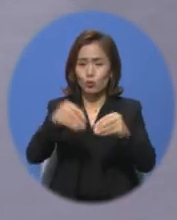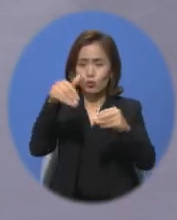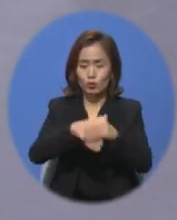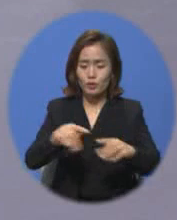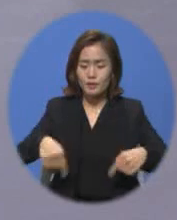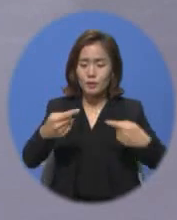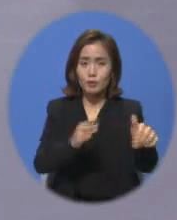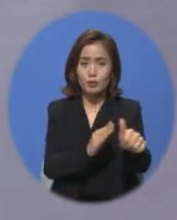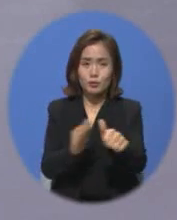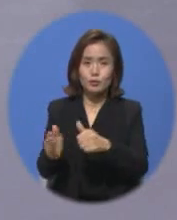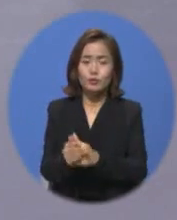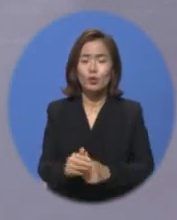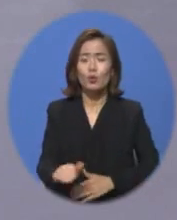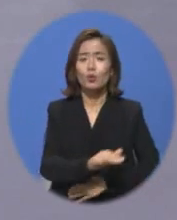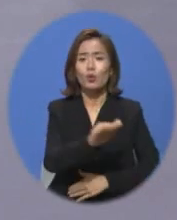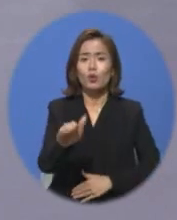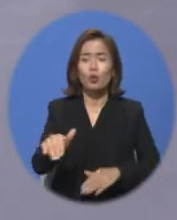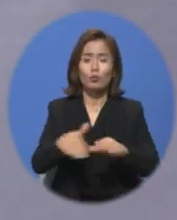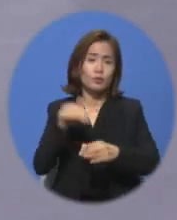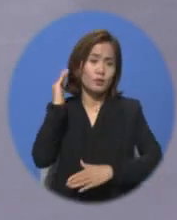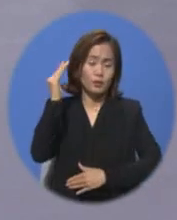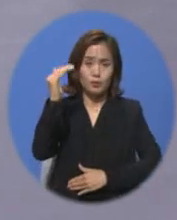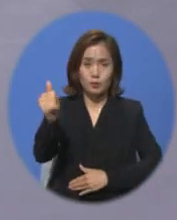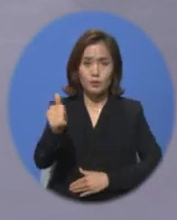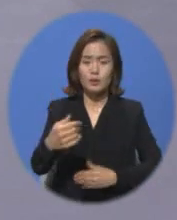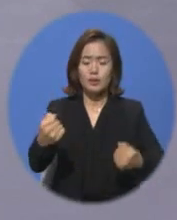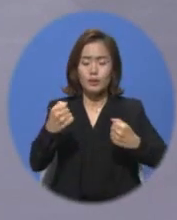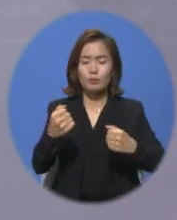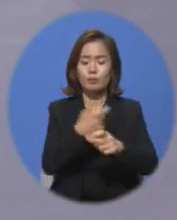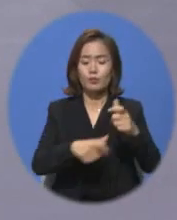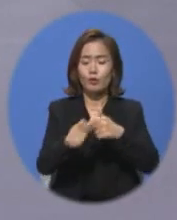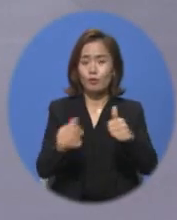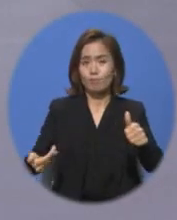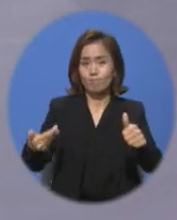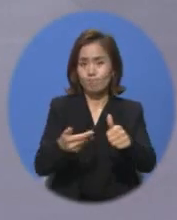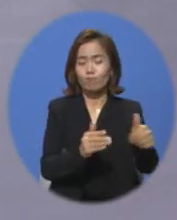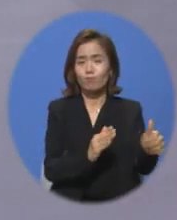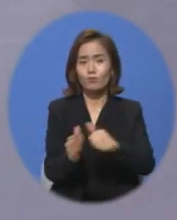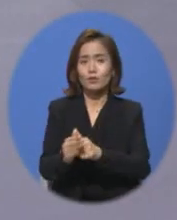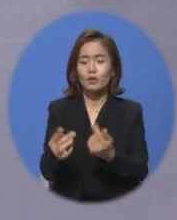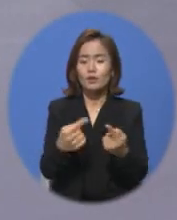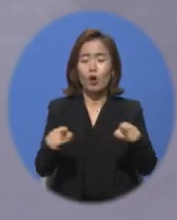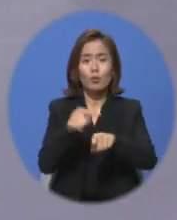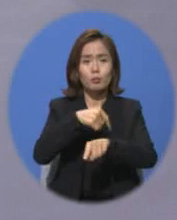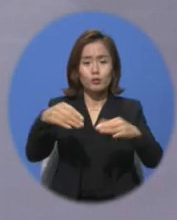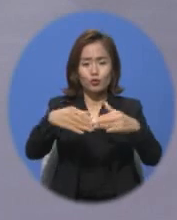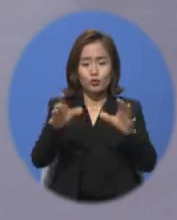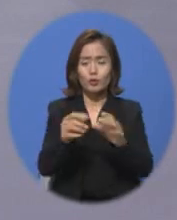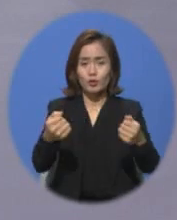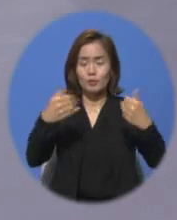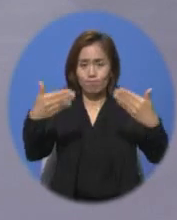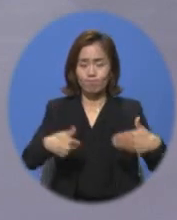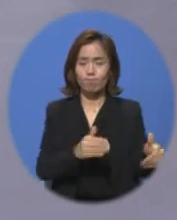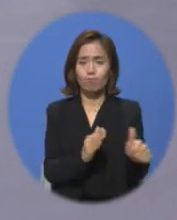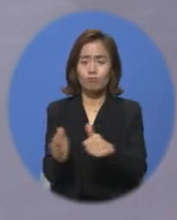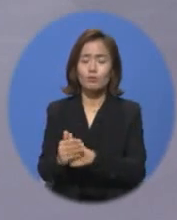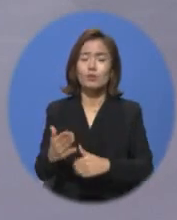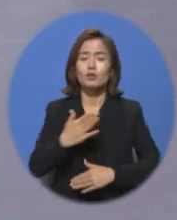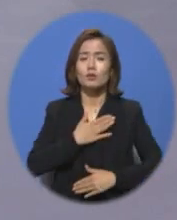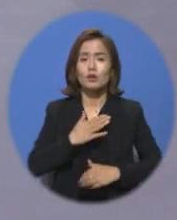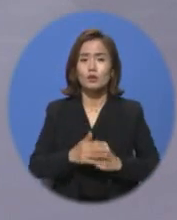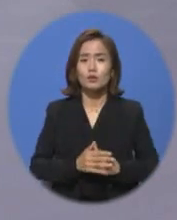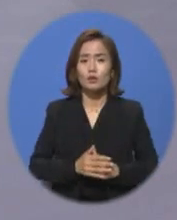부디 총선에참여해주십시오. 문재인대통령께힘을주소서. 민주당에힘을주십시오 .